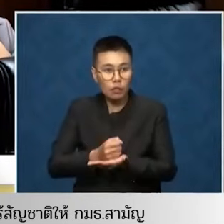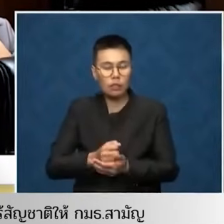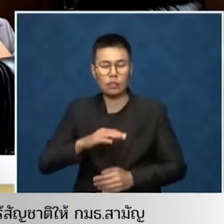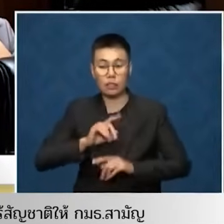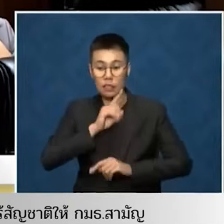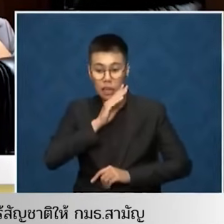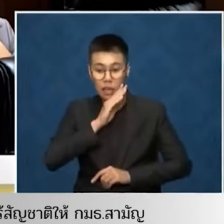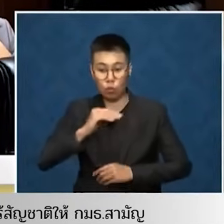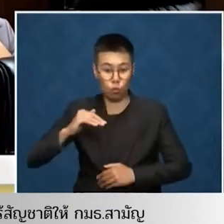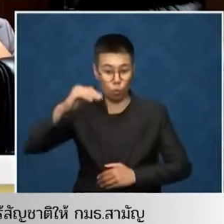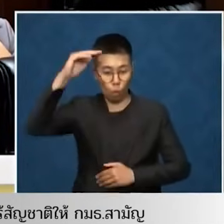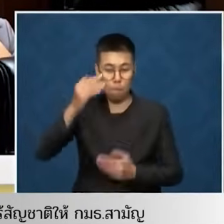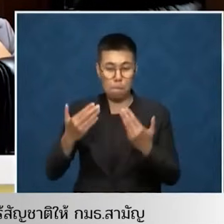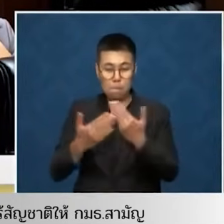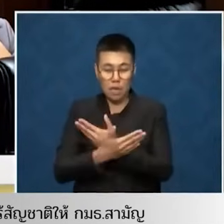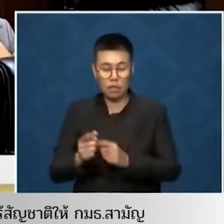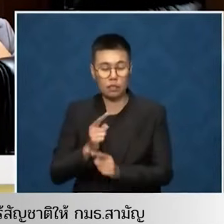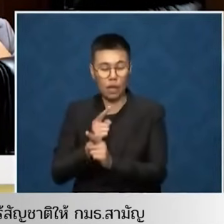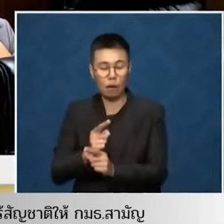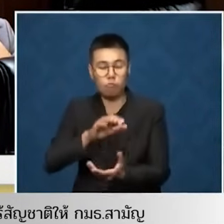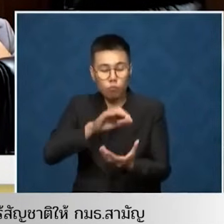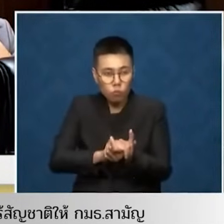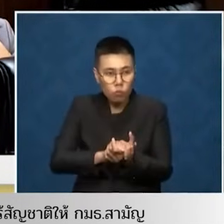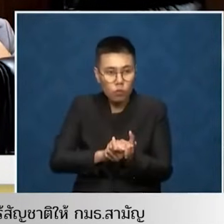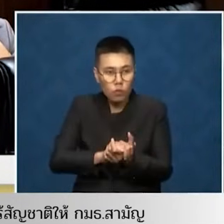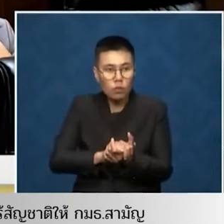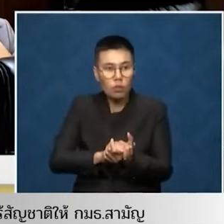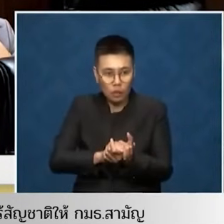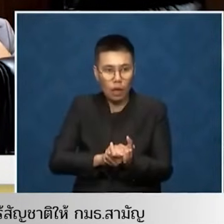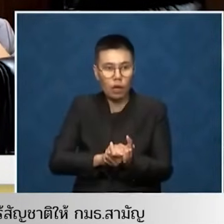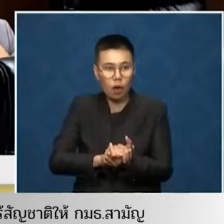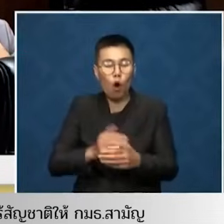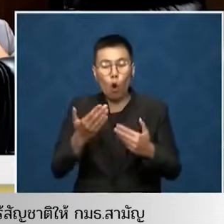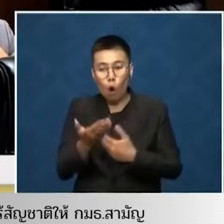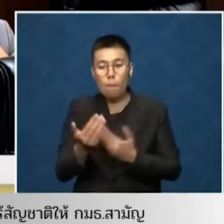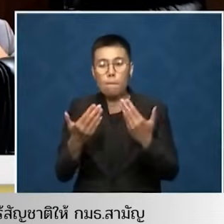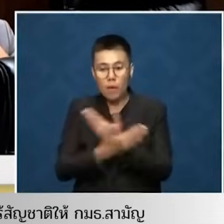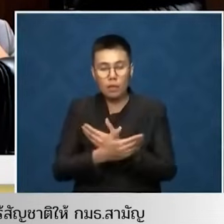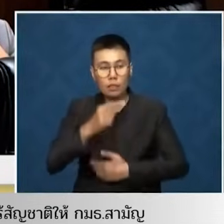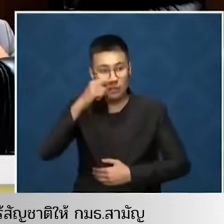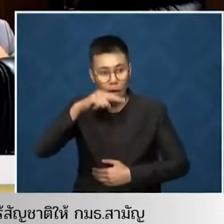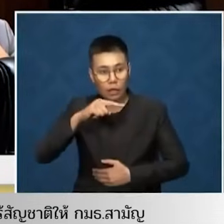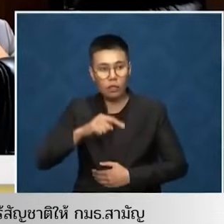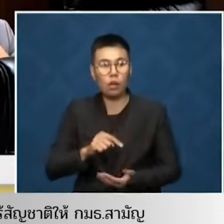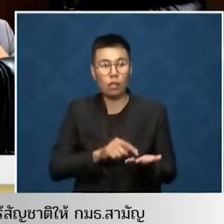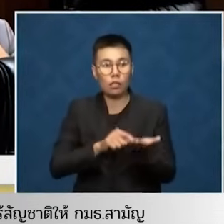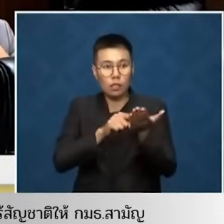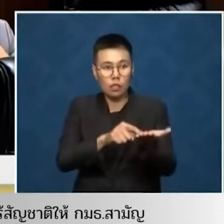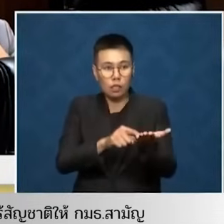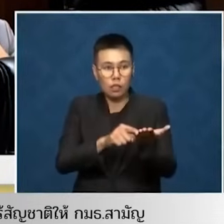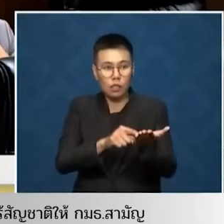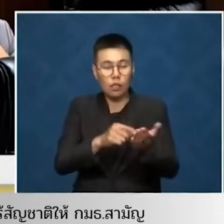ขึ้นแล้วขอเปลี่ยนสัญชาติตามคู่สมรสหรือขอเปลี่ยนสัญชาติเป็นไทยท่านจะต้องยื่นคำร้องต่อตำรวจภูธรจังห